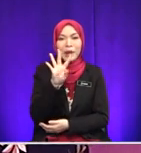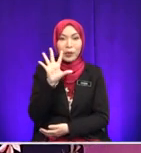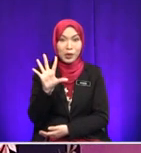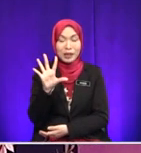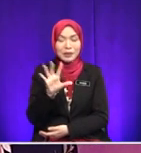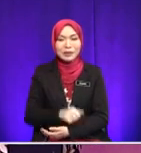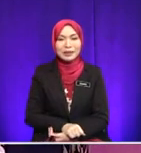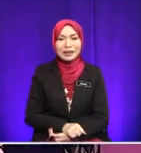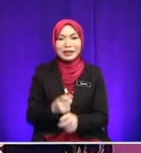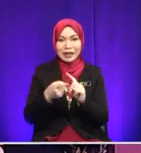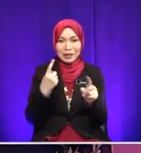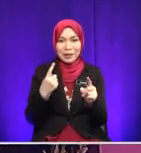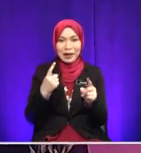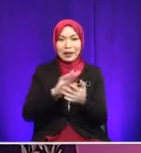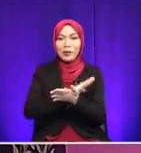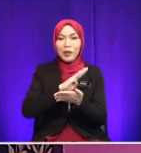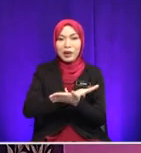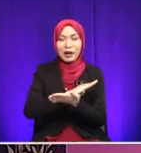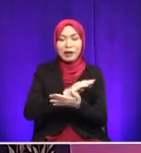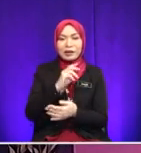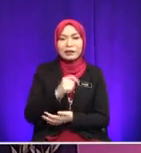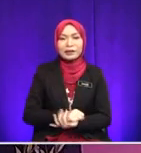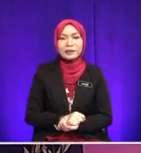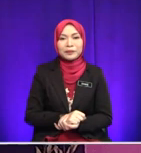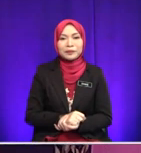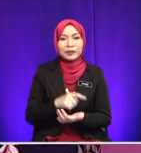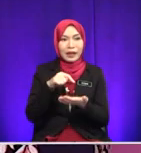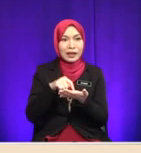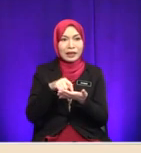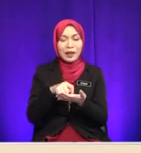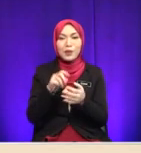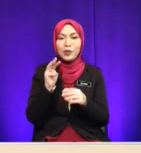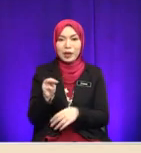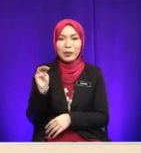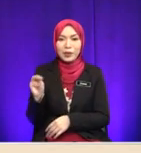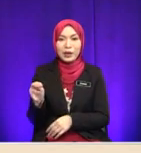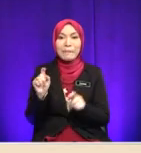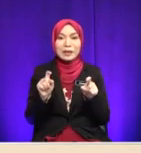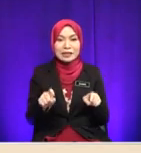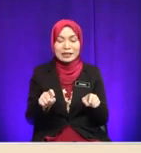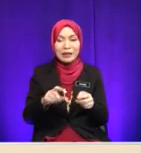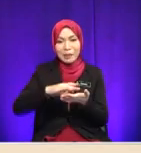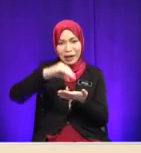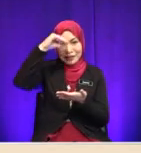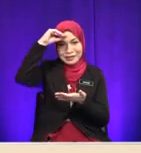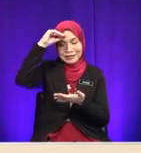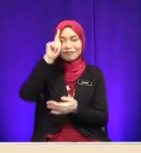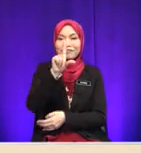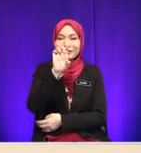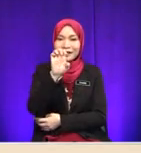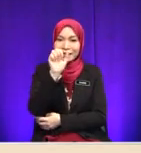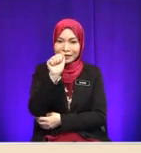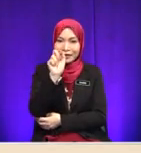borang KWLH, murid haruslah iaitu learn apakah yang dipelajari melalui buku